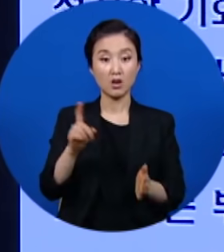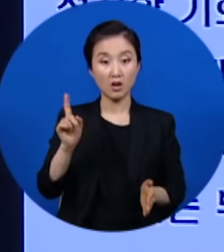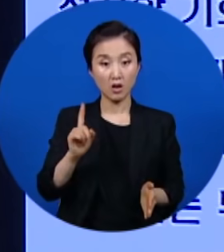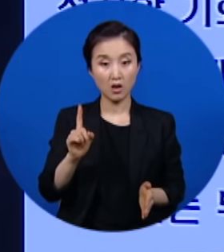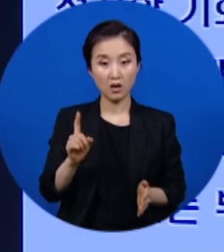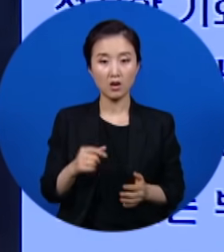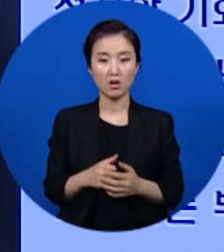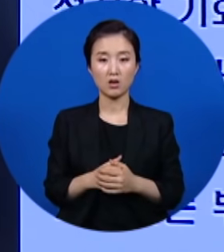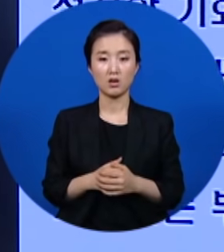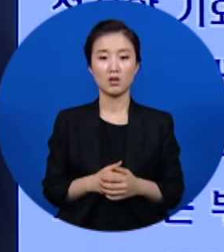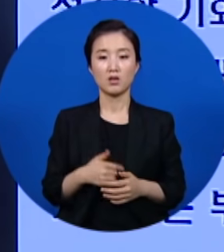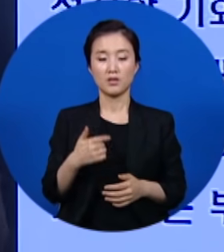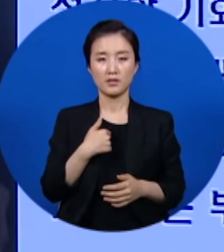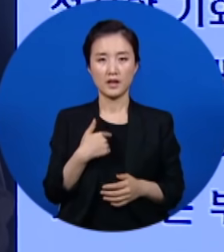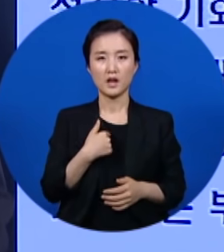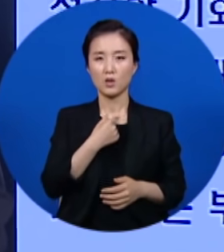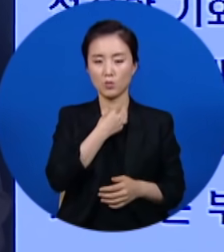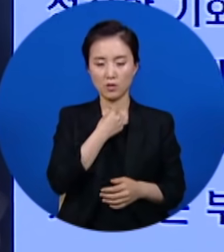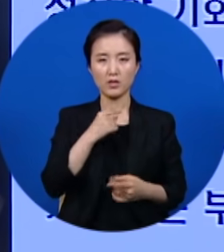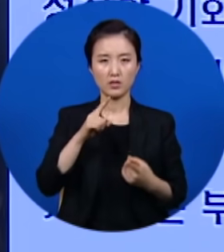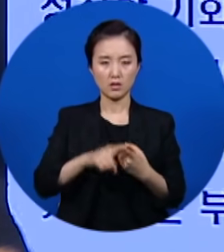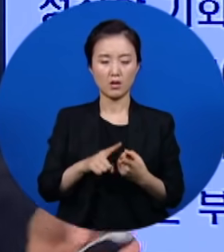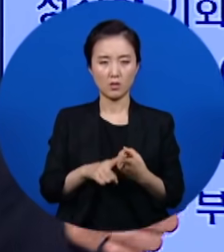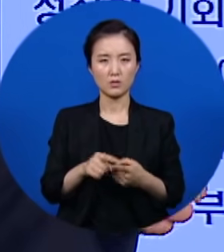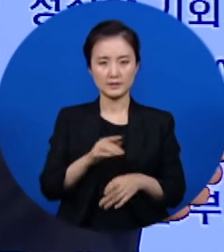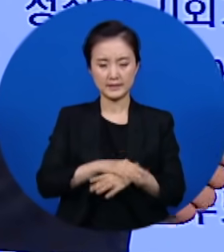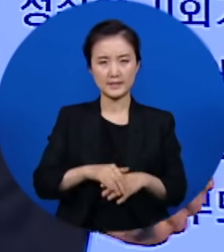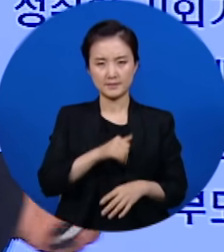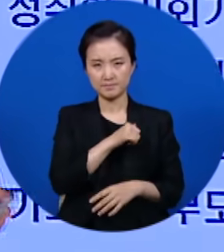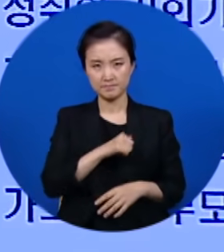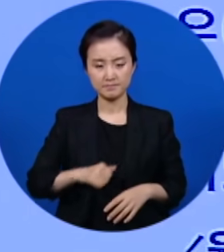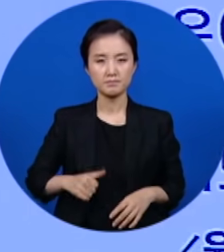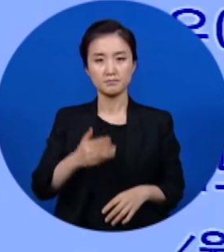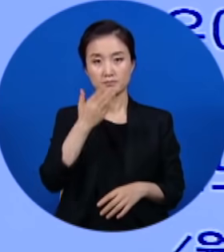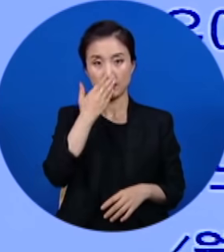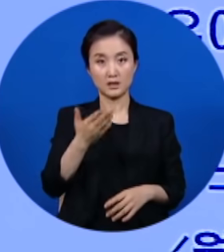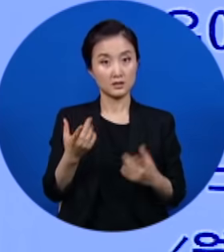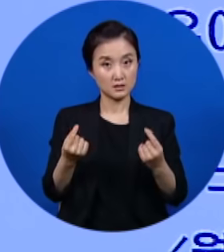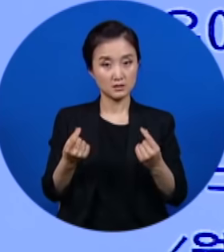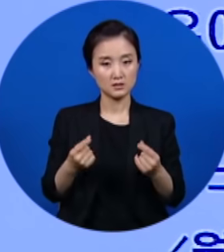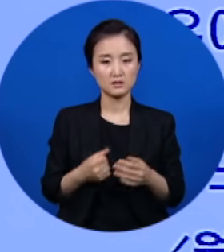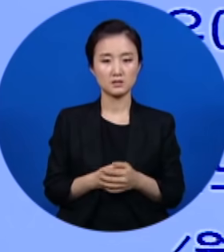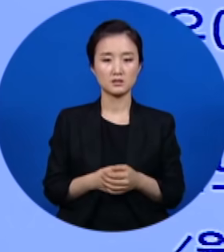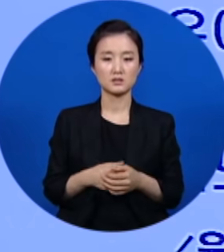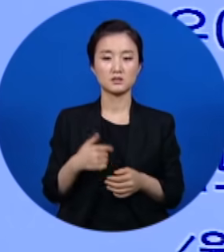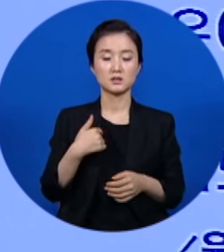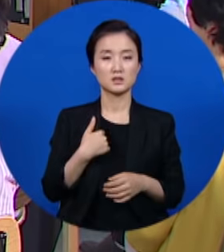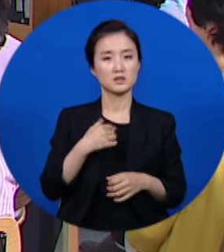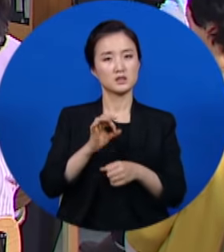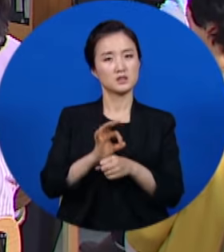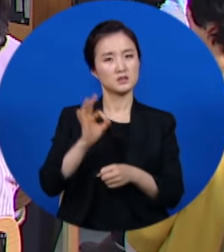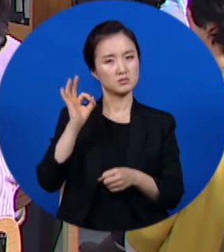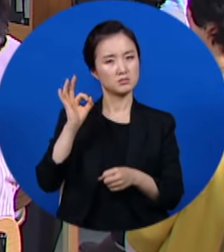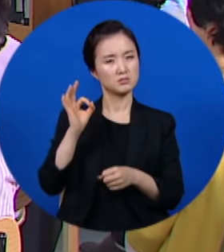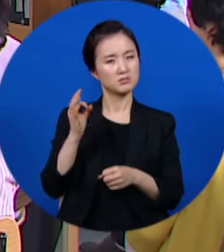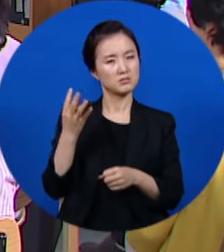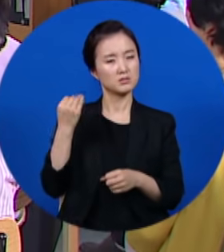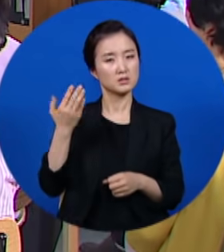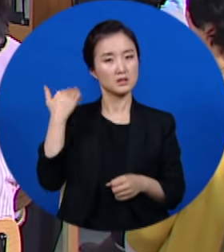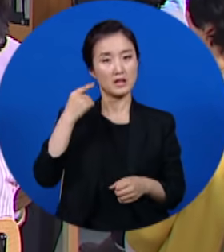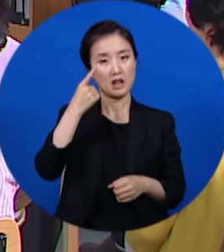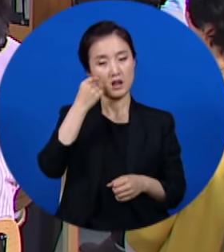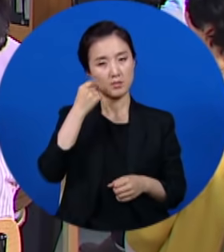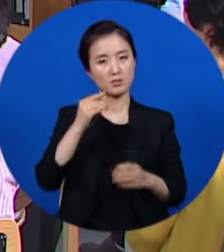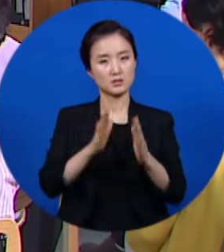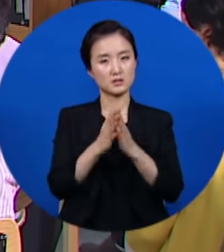따라서는 자기 의지대로 될 수가 있다는 거예요 제가 십 년 전에 일본에 책방이 가니까 전략에 관한 책들이